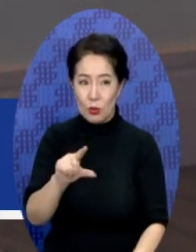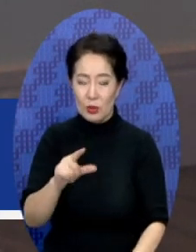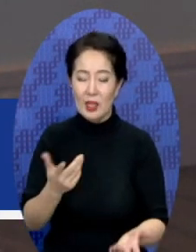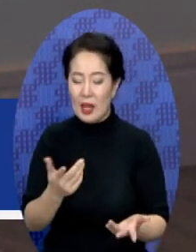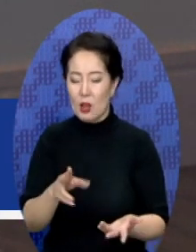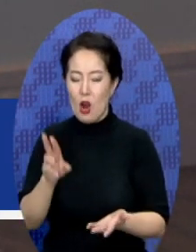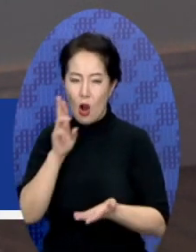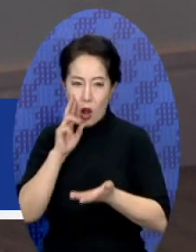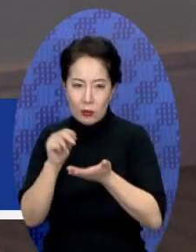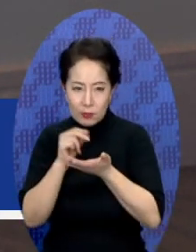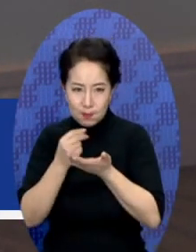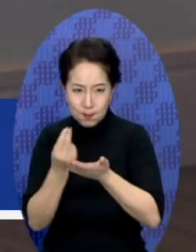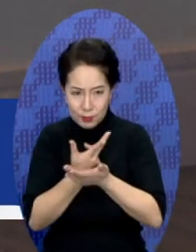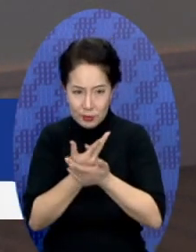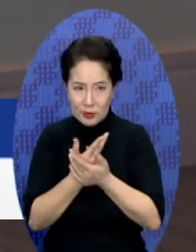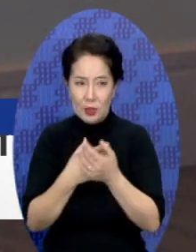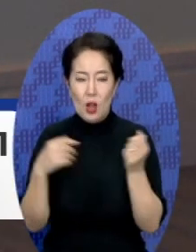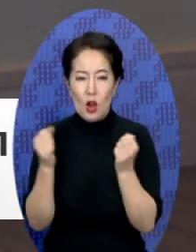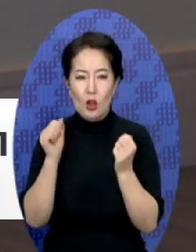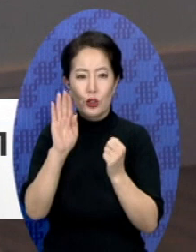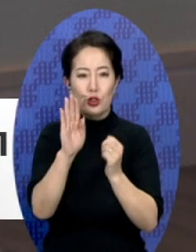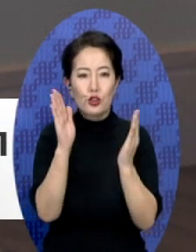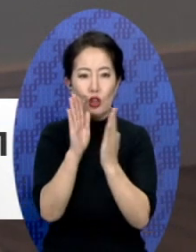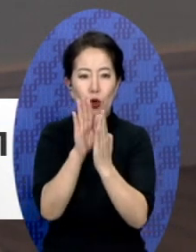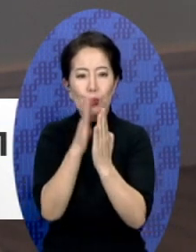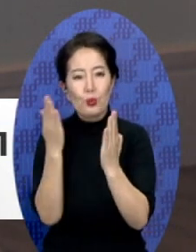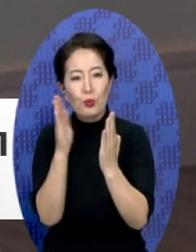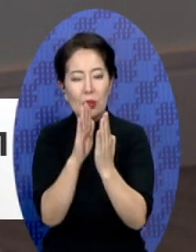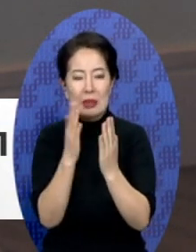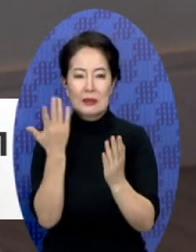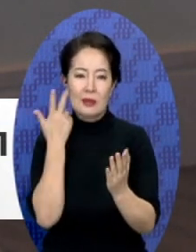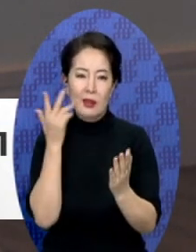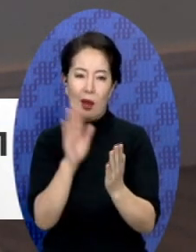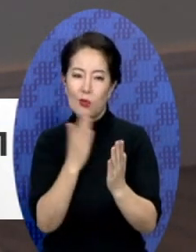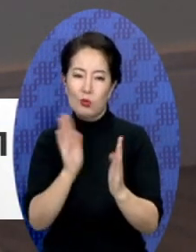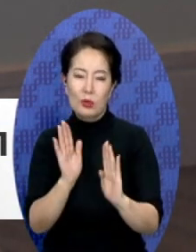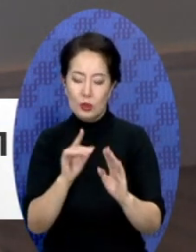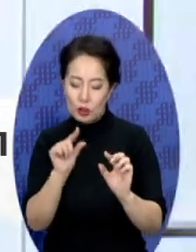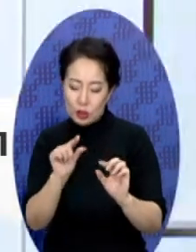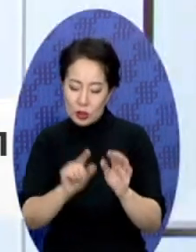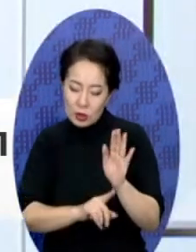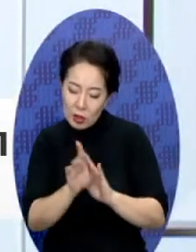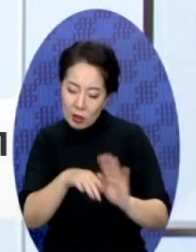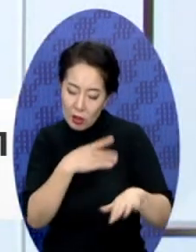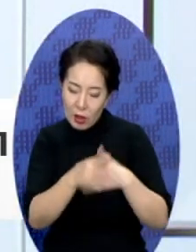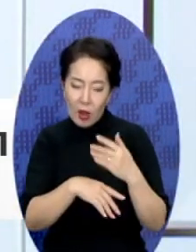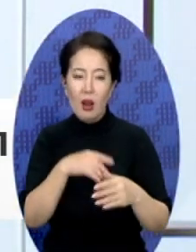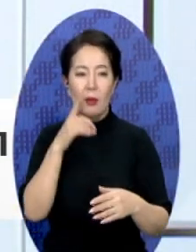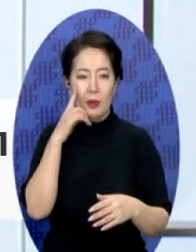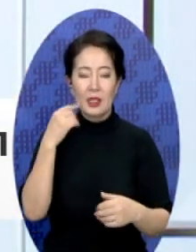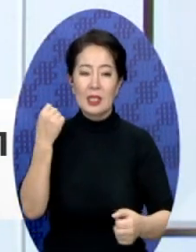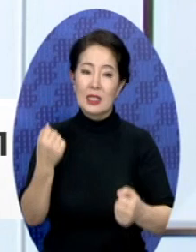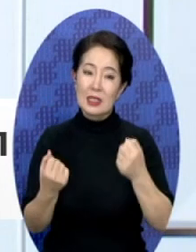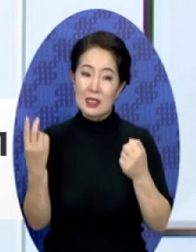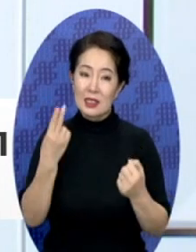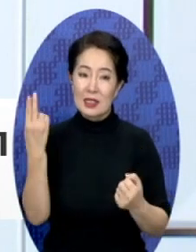идэх. Тэгээд дээрэс нь хөргөчөө бага онгойлгох гэх мэтэр юм нь бол тийм жижигхэн зүйлсээс эхэлж байгаа. Захаан автомашины хэрэглээ гэдэг юм уу